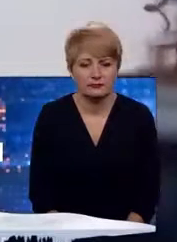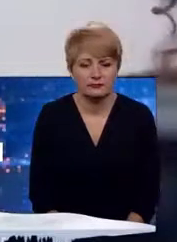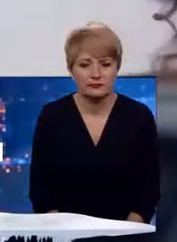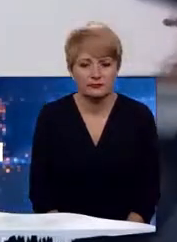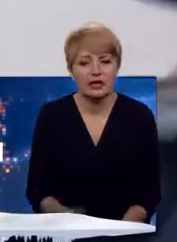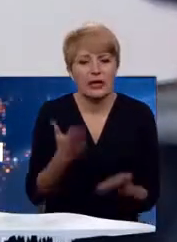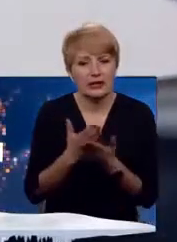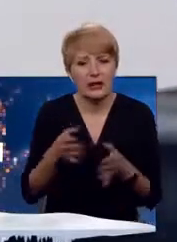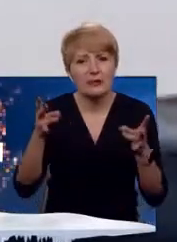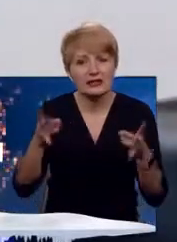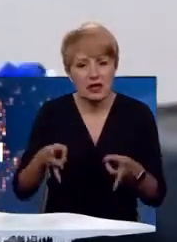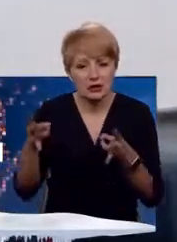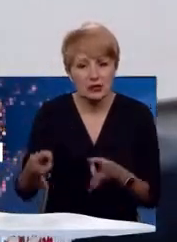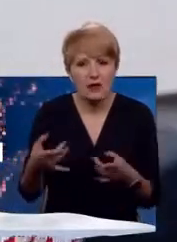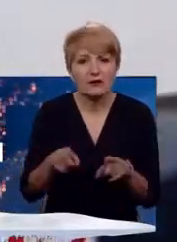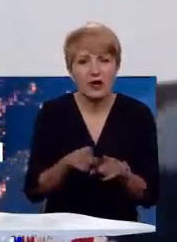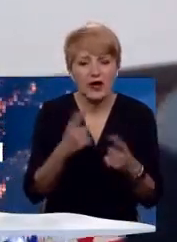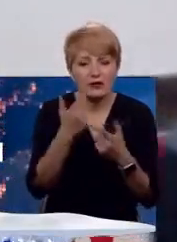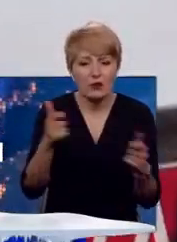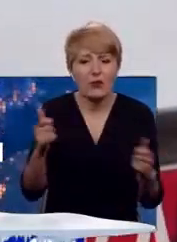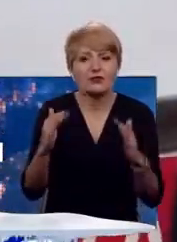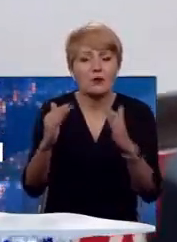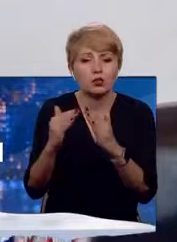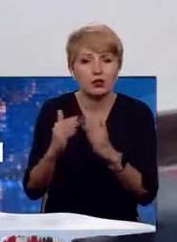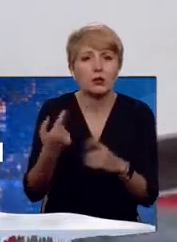чи є постраждалі, якась така інформація? Будинок це